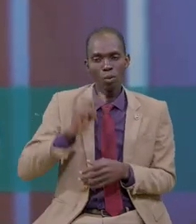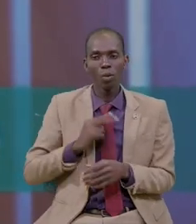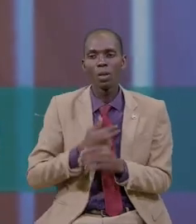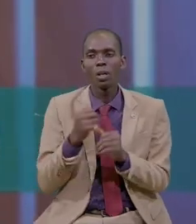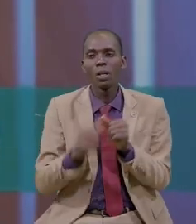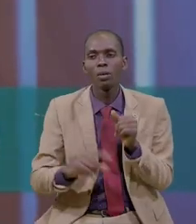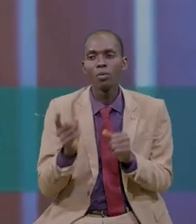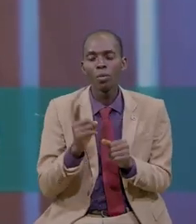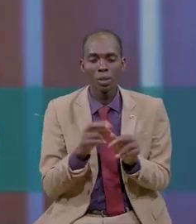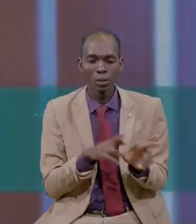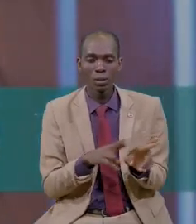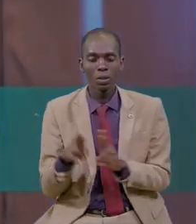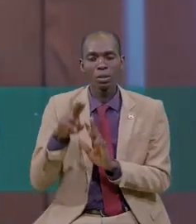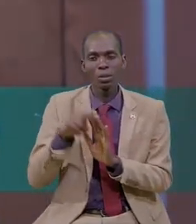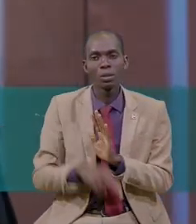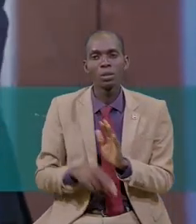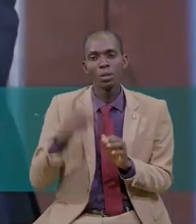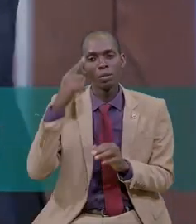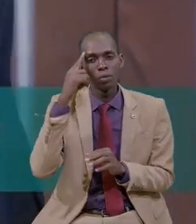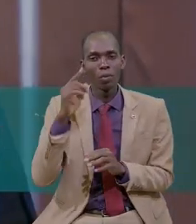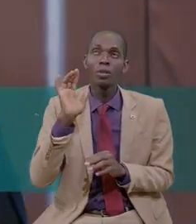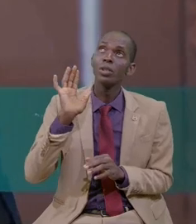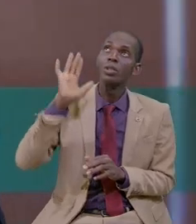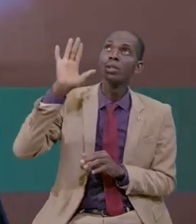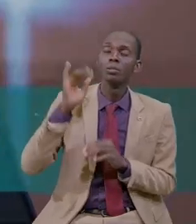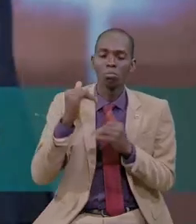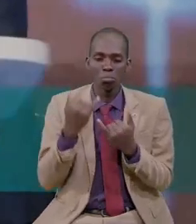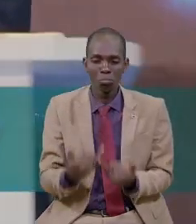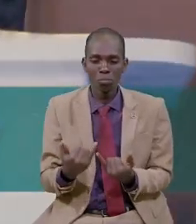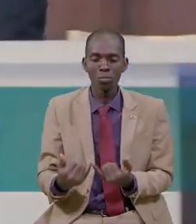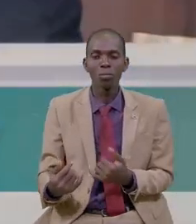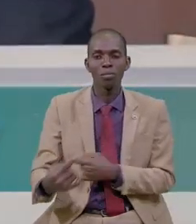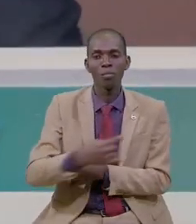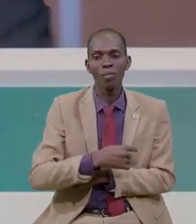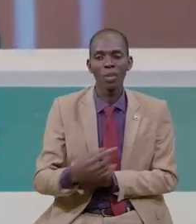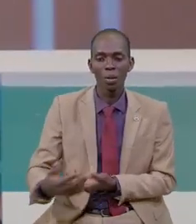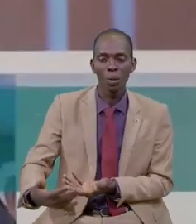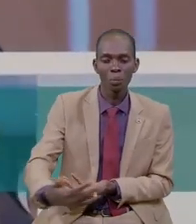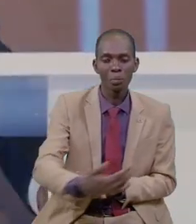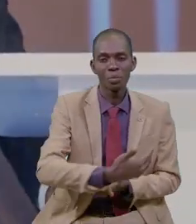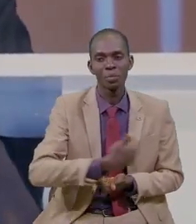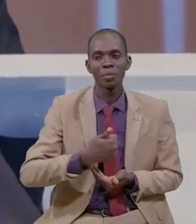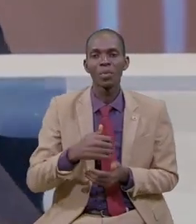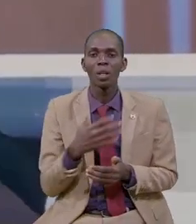partout. La préparation pour la moisson actuelle. Deuxième point, le rejet